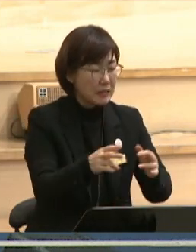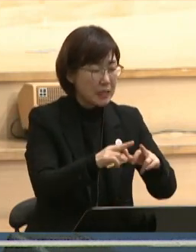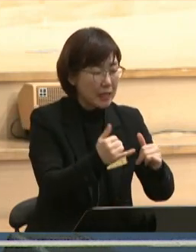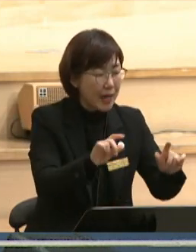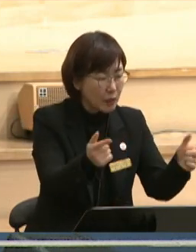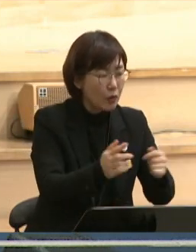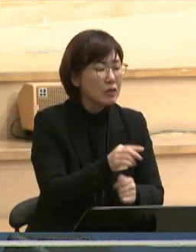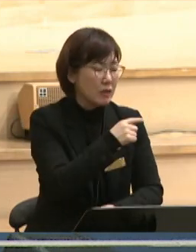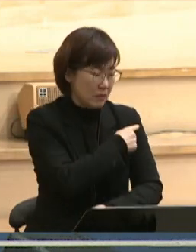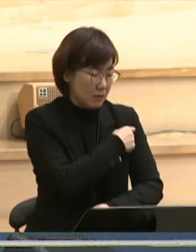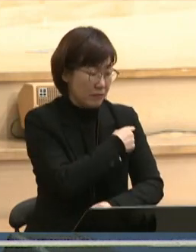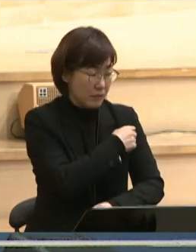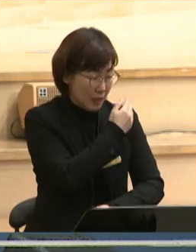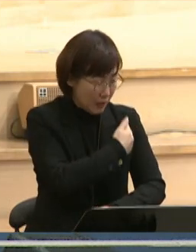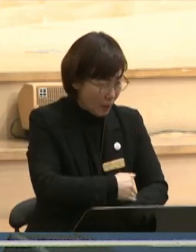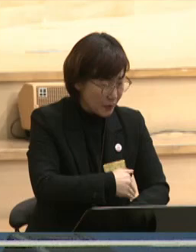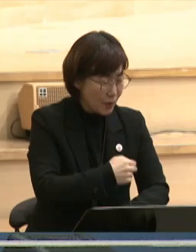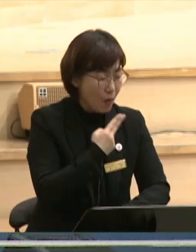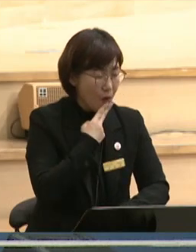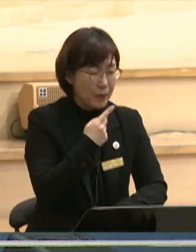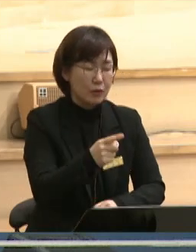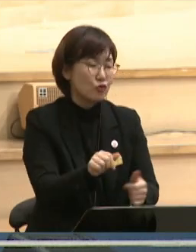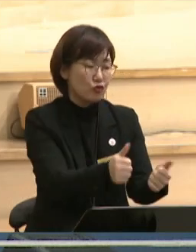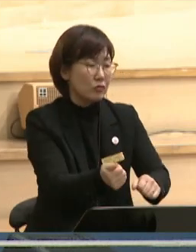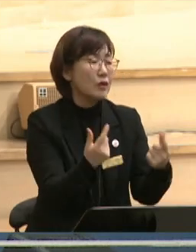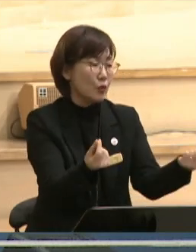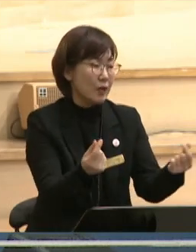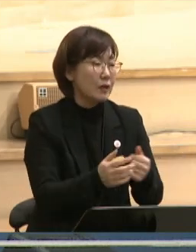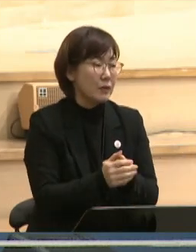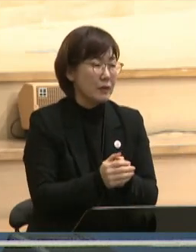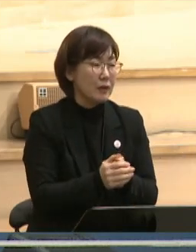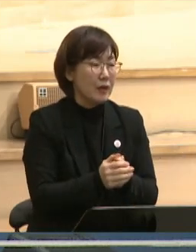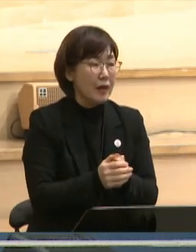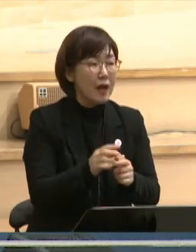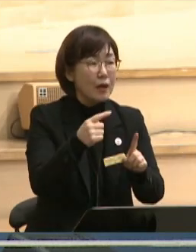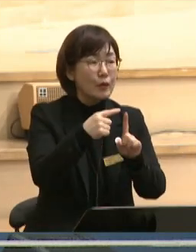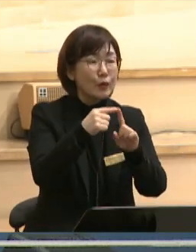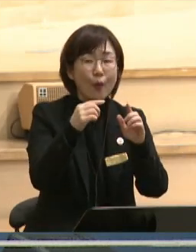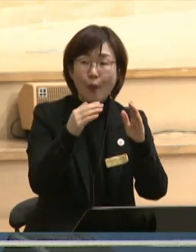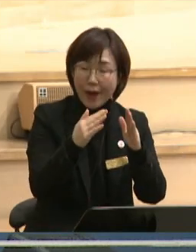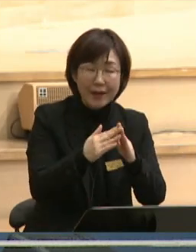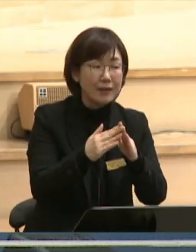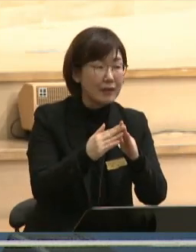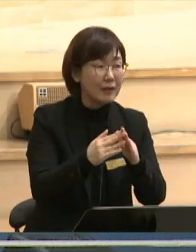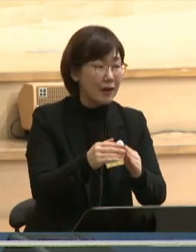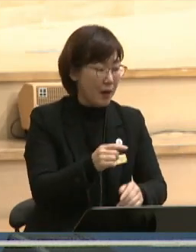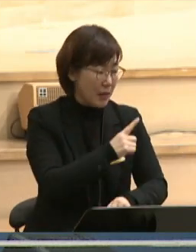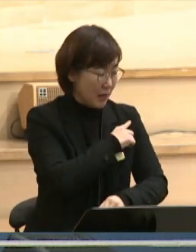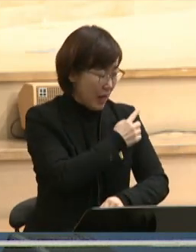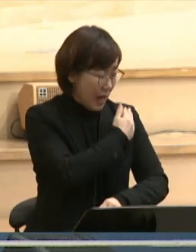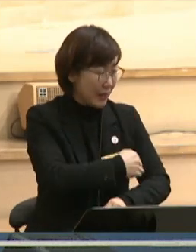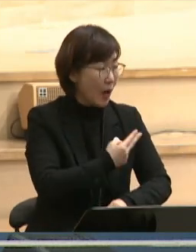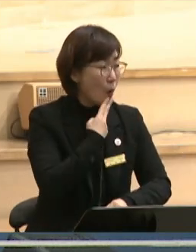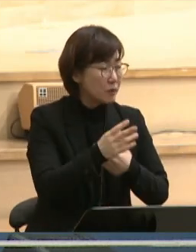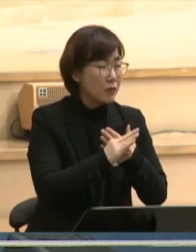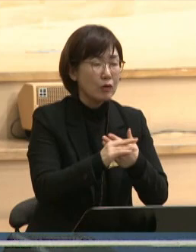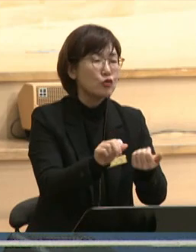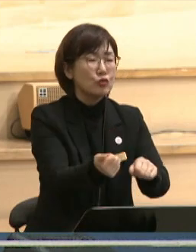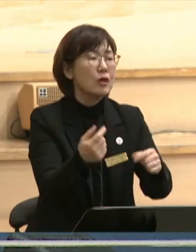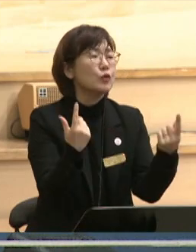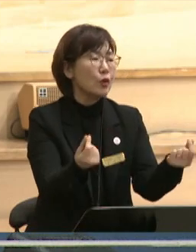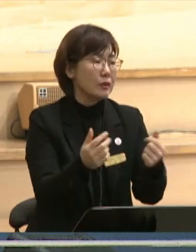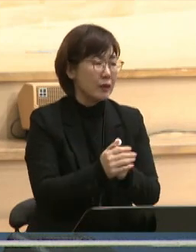겁니다 하나됨이 깨어진 교회는 팔 하나 없는 장애인이 아니라 죽은 거예요 여러분 몸이 반쪼가리 간다